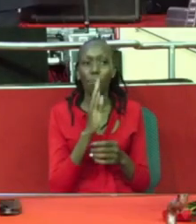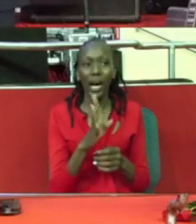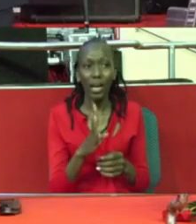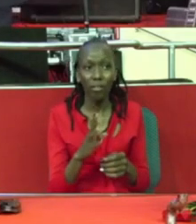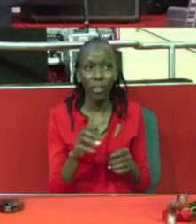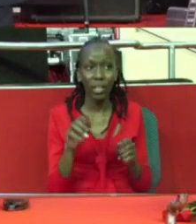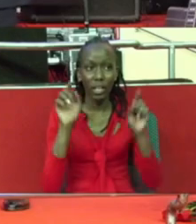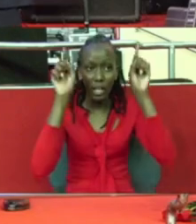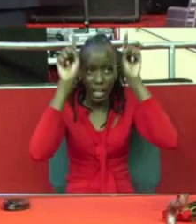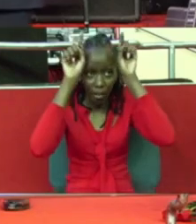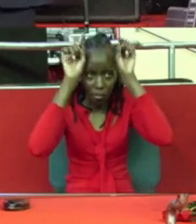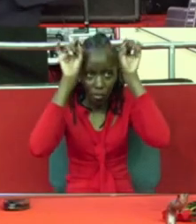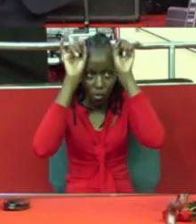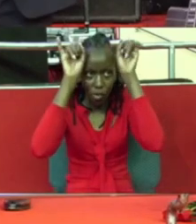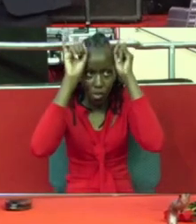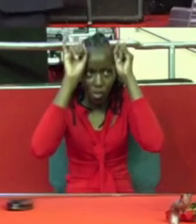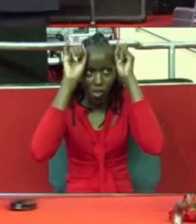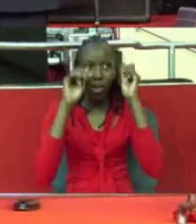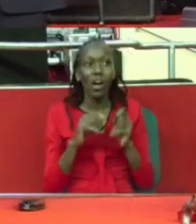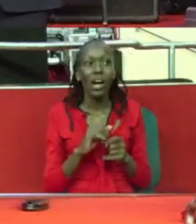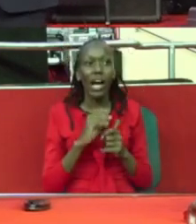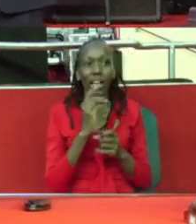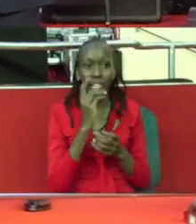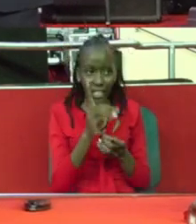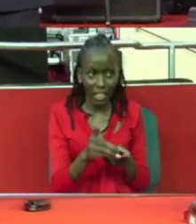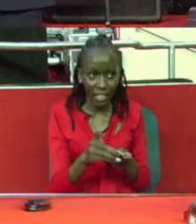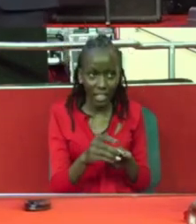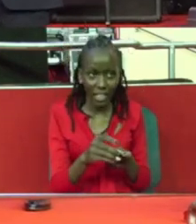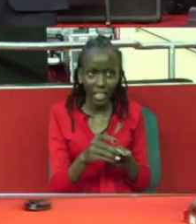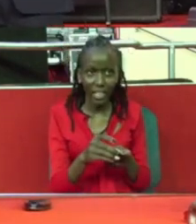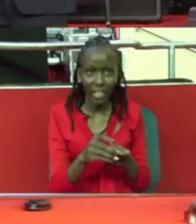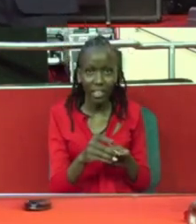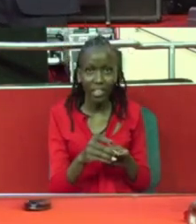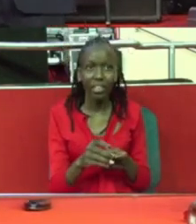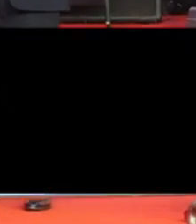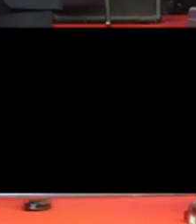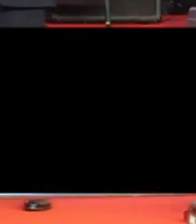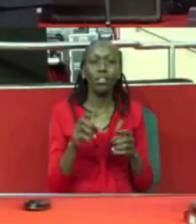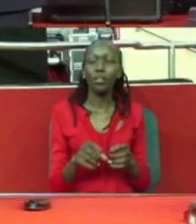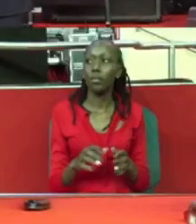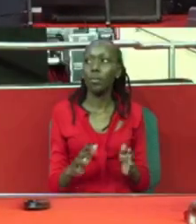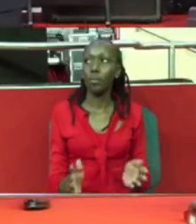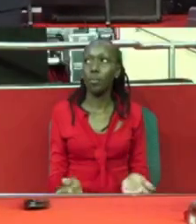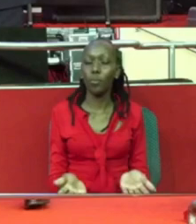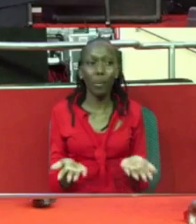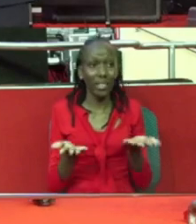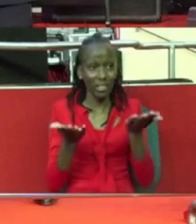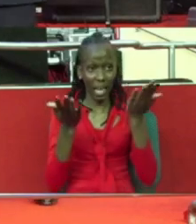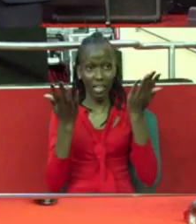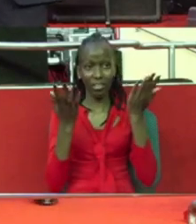na shetani, natangaza kufungwa kwake, watumishi wa Bwana lazima tuinue,